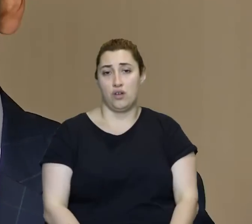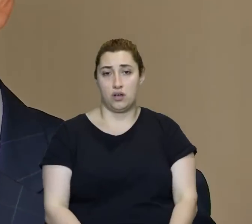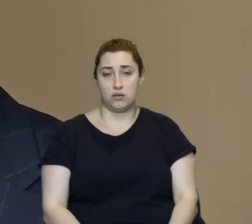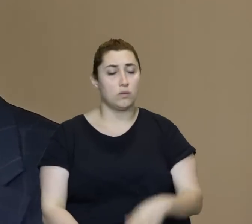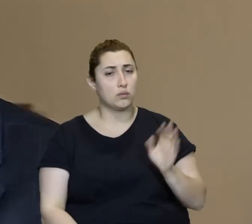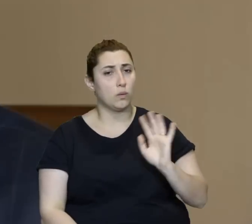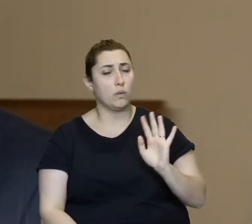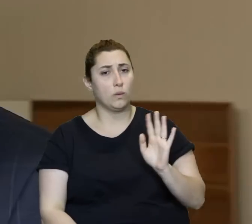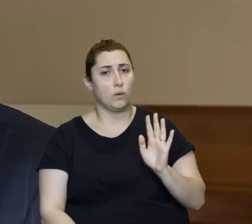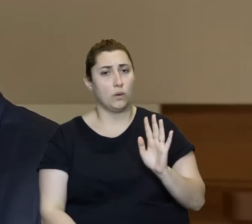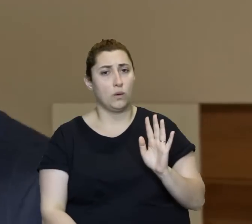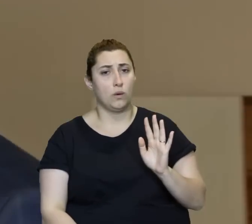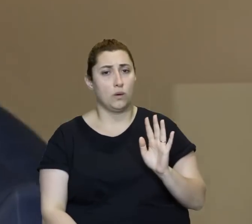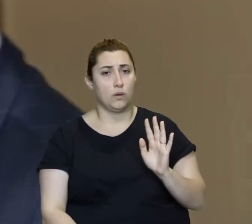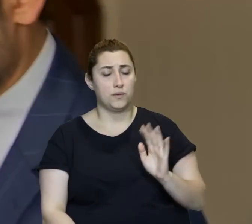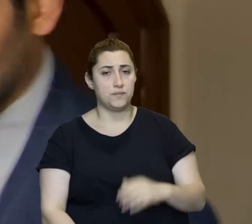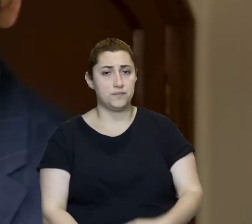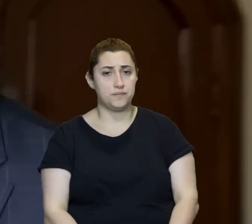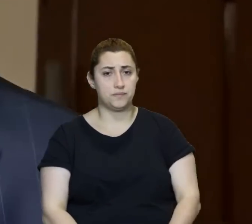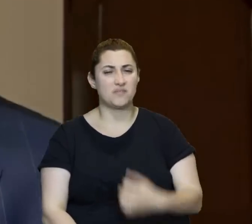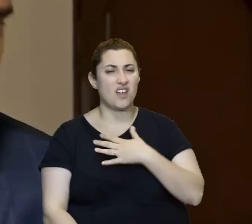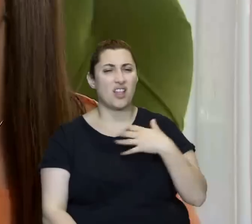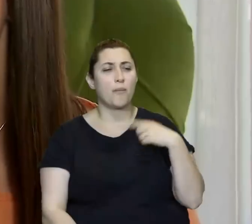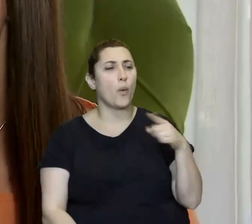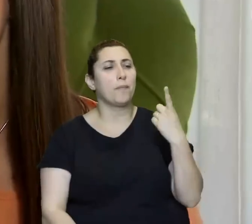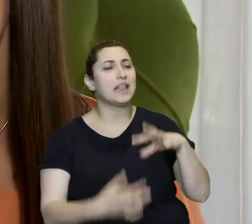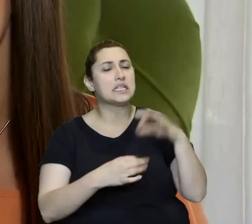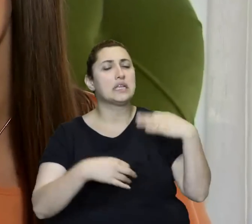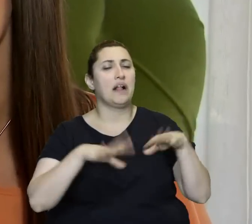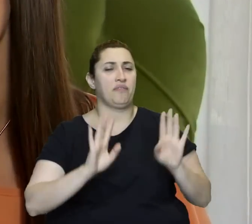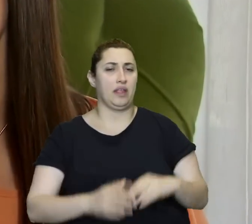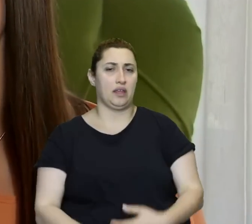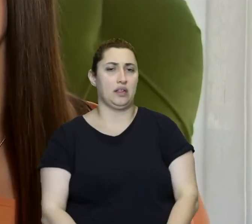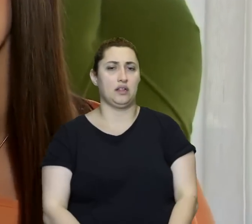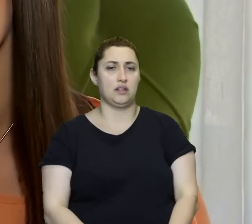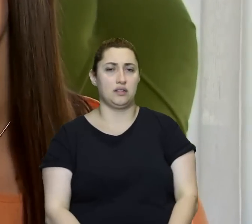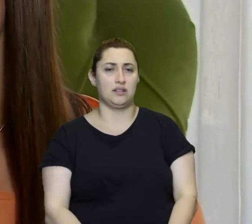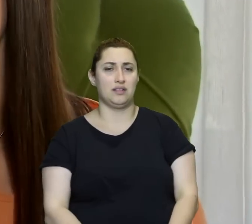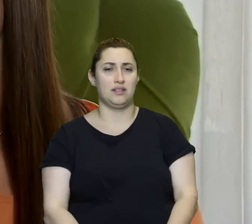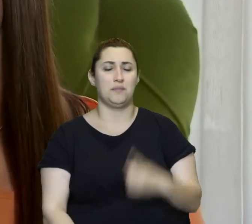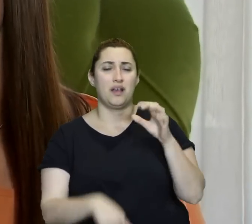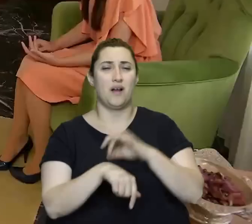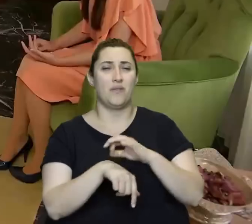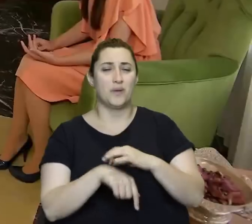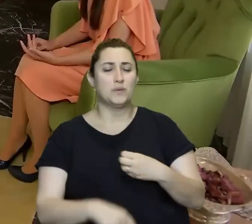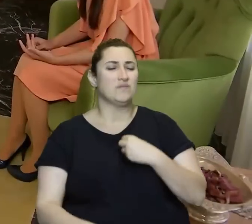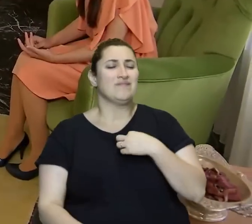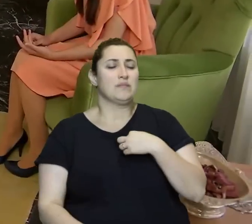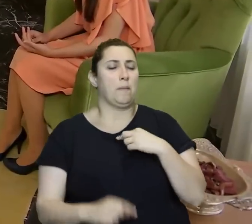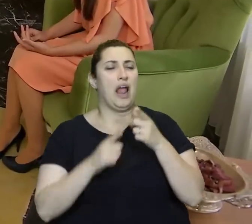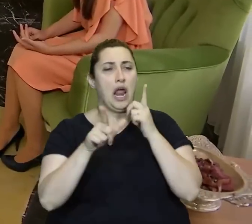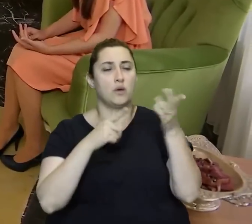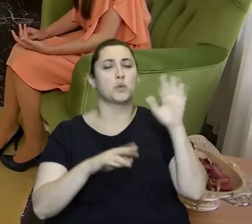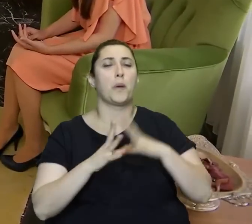Hayır, hayır. Annem öyle birisi değildir. Ya birden öyle duygulanır, parlar